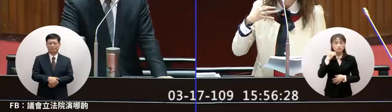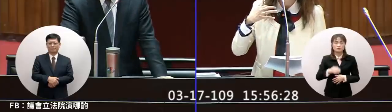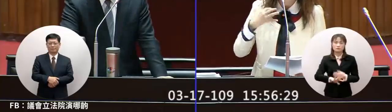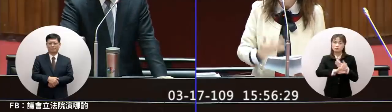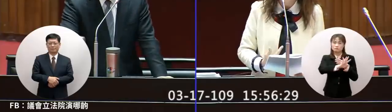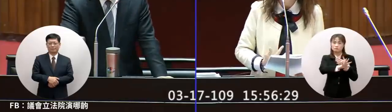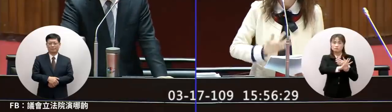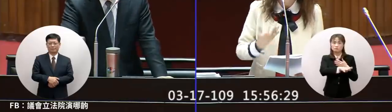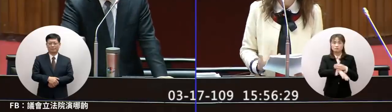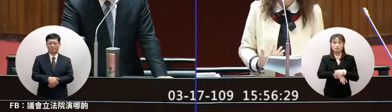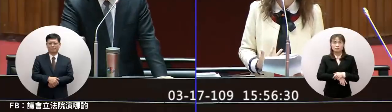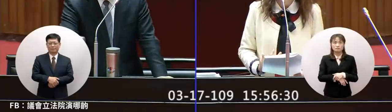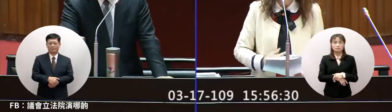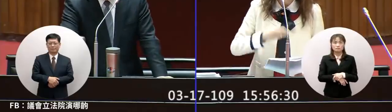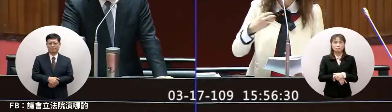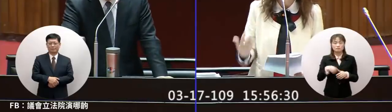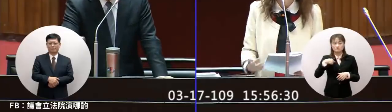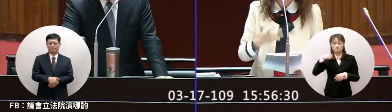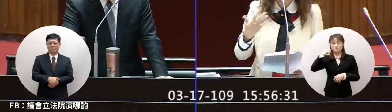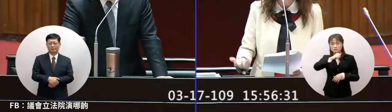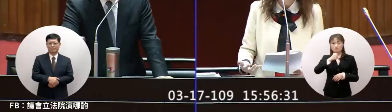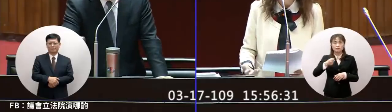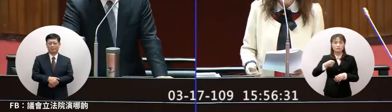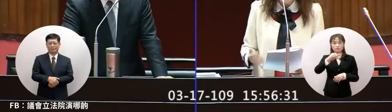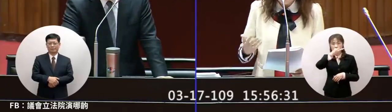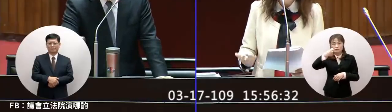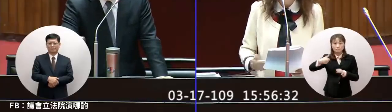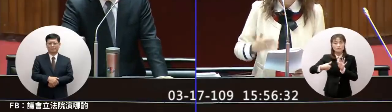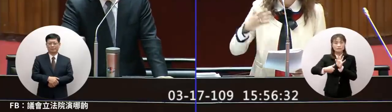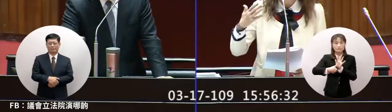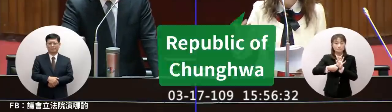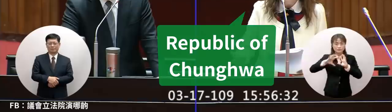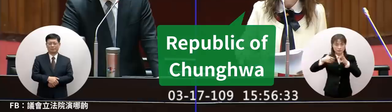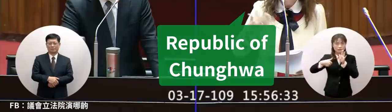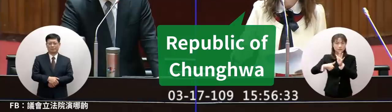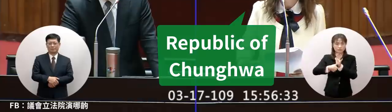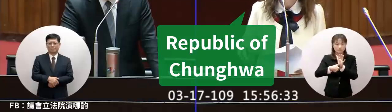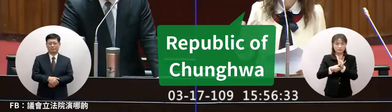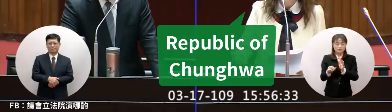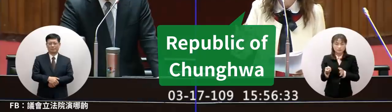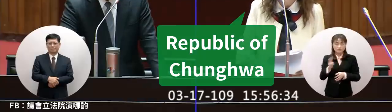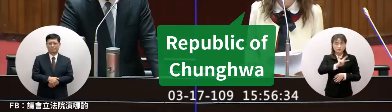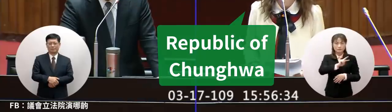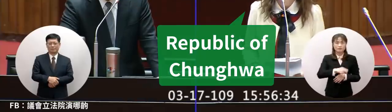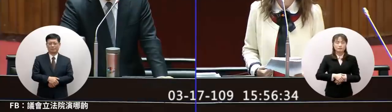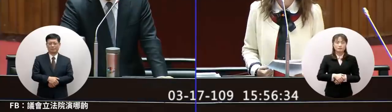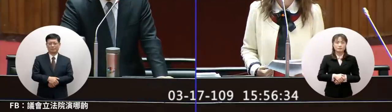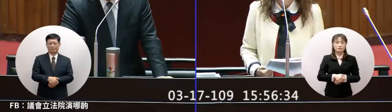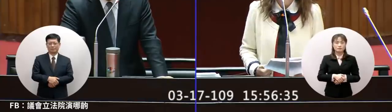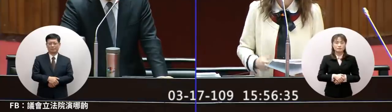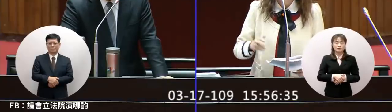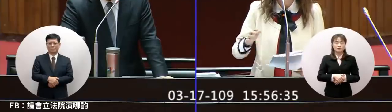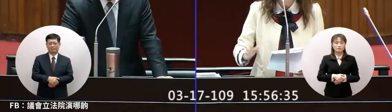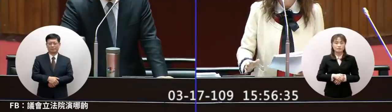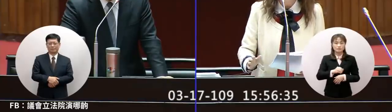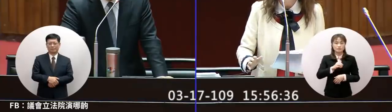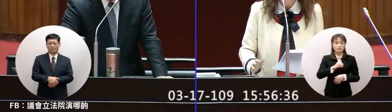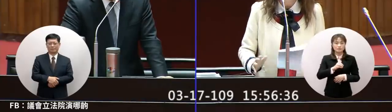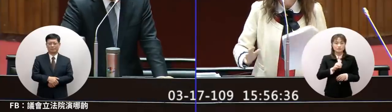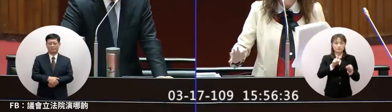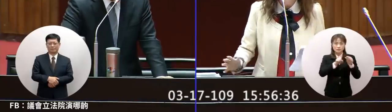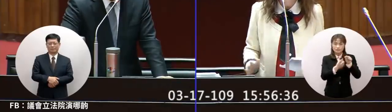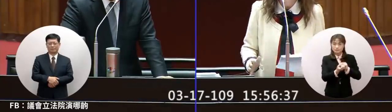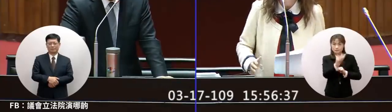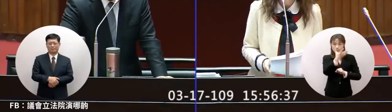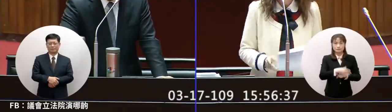咱的台湾的这个国名的英文翻译改做 Republic of 中华？那安尼时